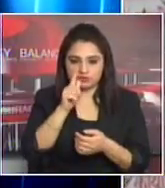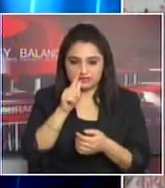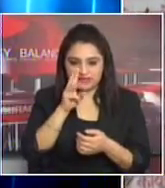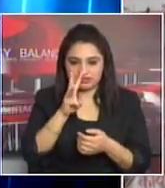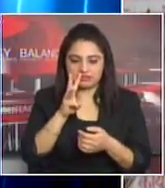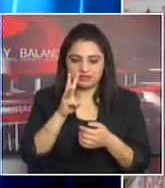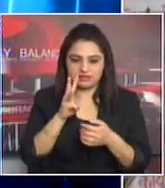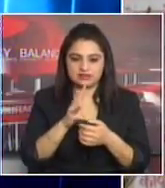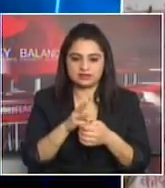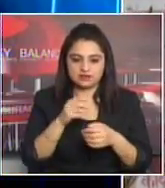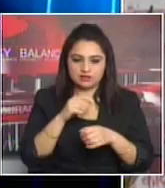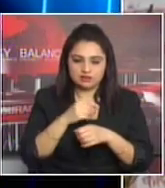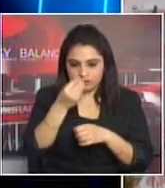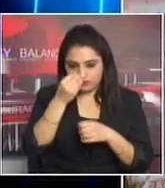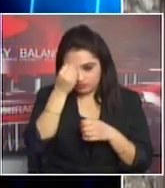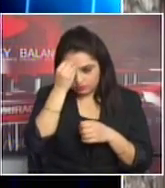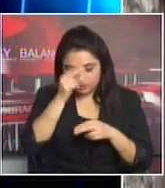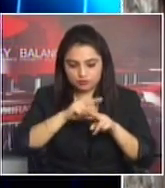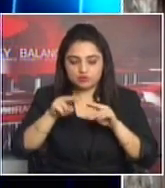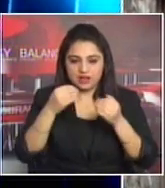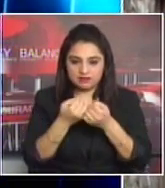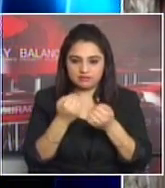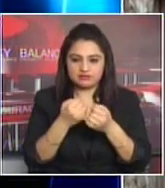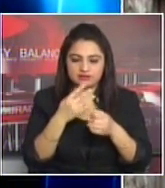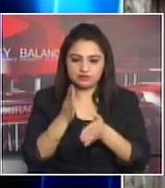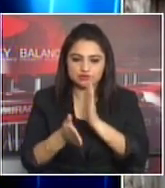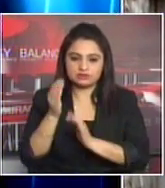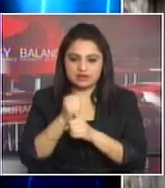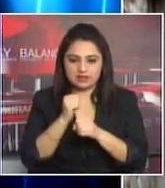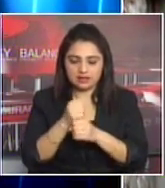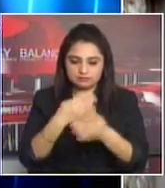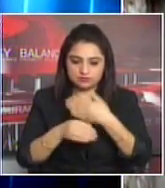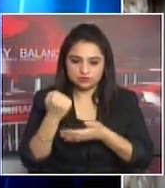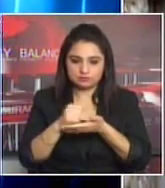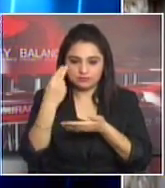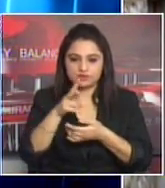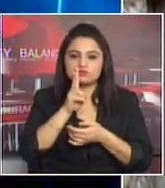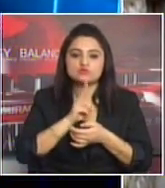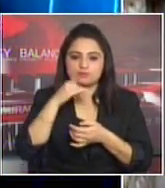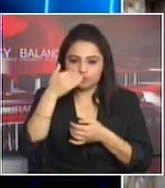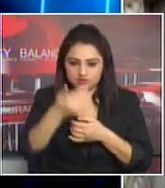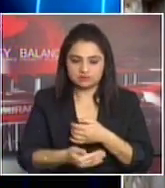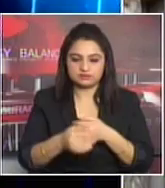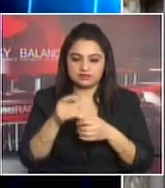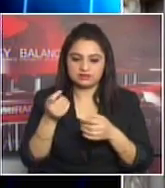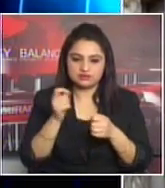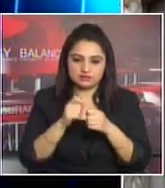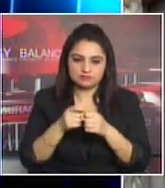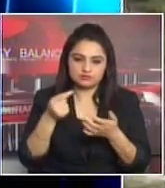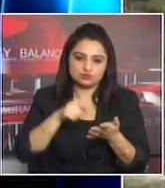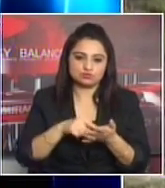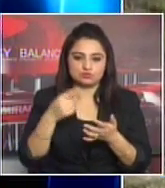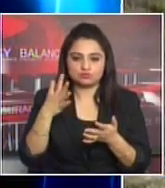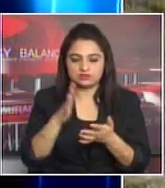लक्ष्य राखिएको साबिक हिस्तान गाविसको भवन निर्माण योजनाको काम सम्झौता भएको 2 निर्माण सुरु भएको